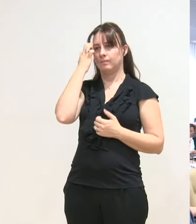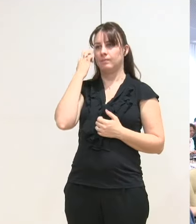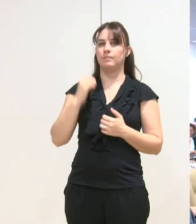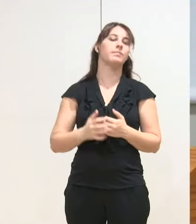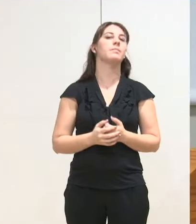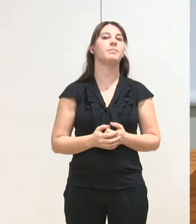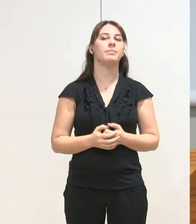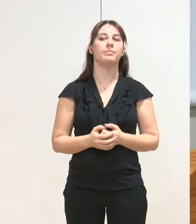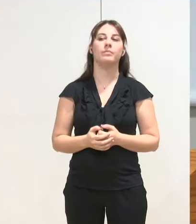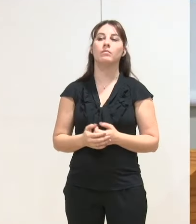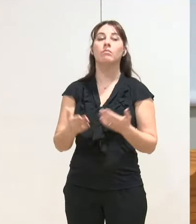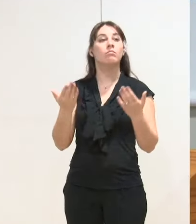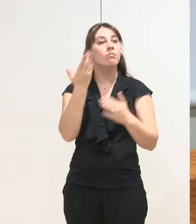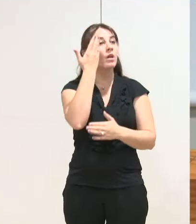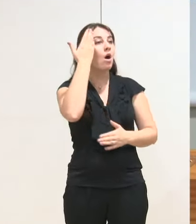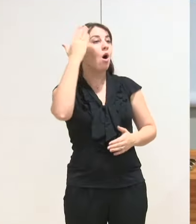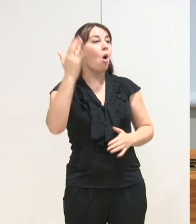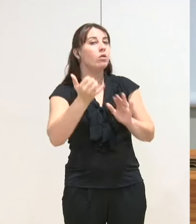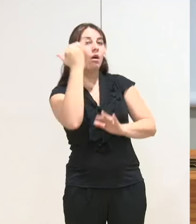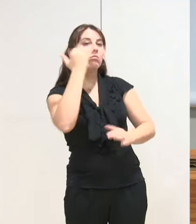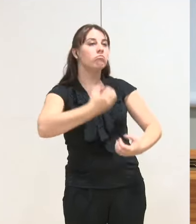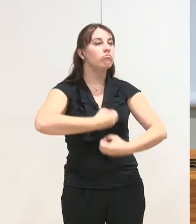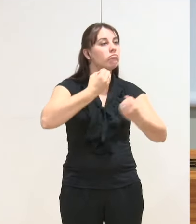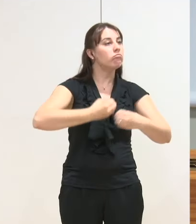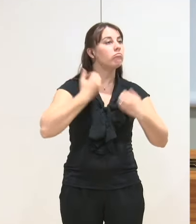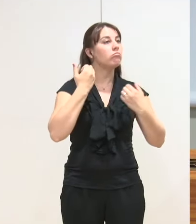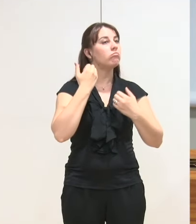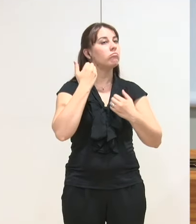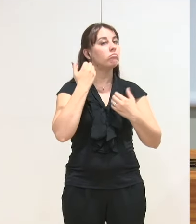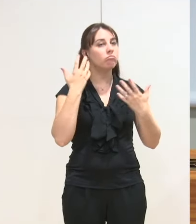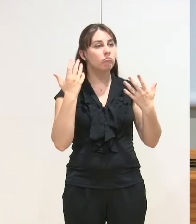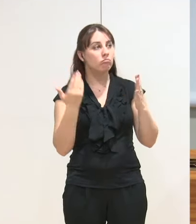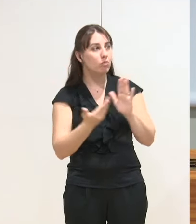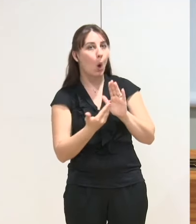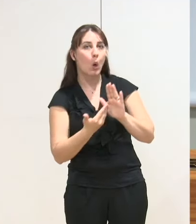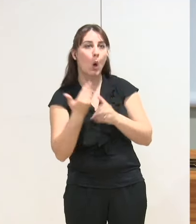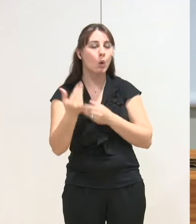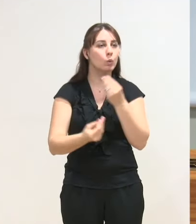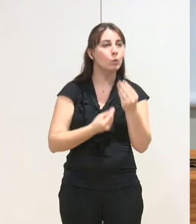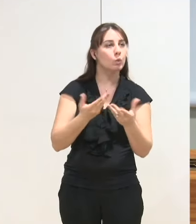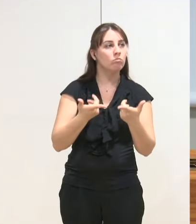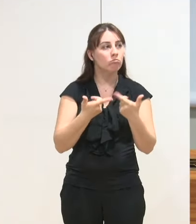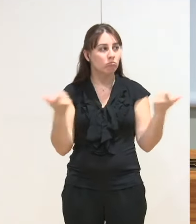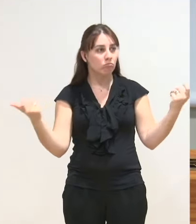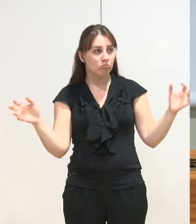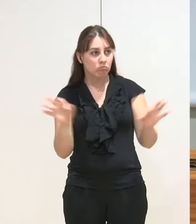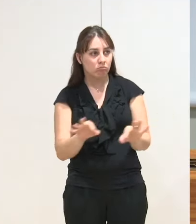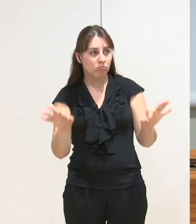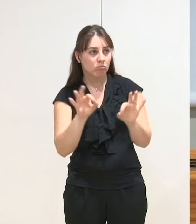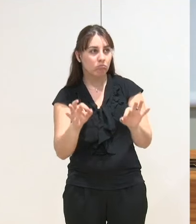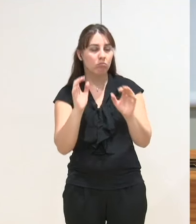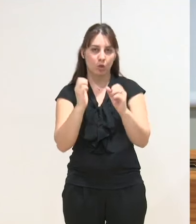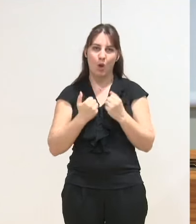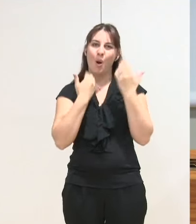remercie est-ce qu'il y a d'autres prises de parole après celle-ci si tel n'est pas le cas je propose de